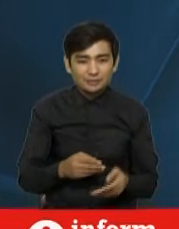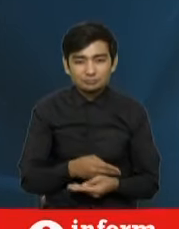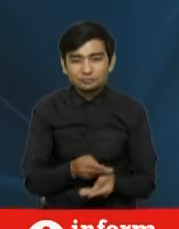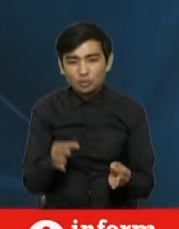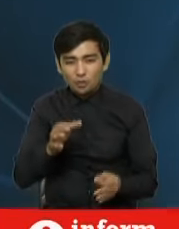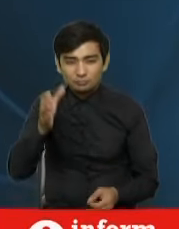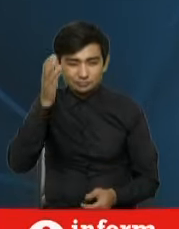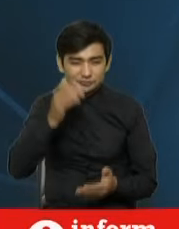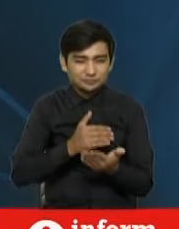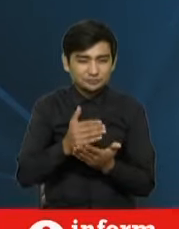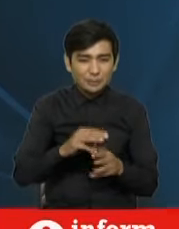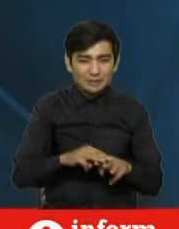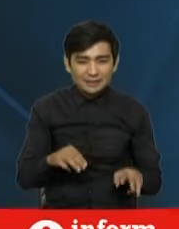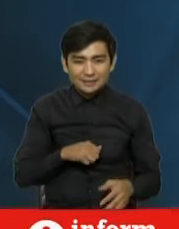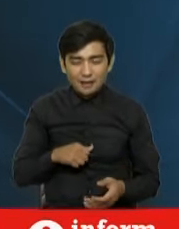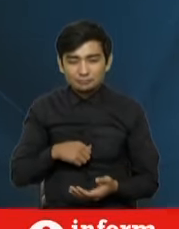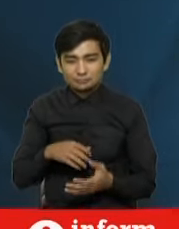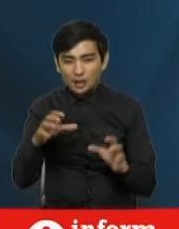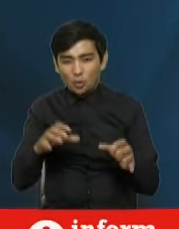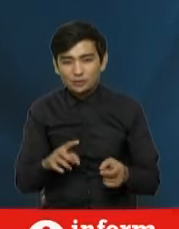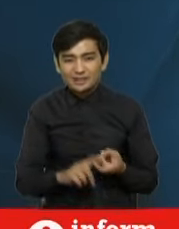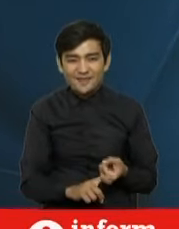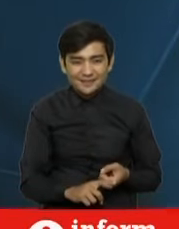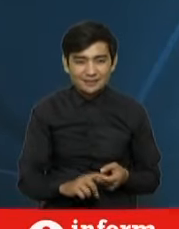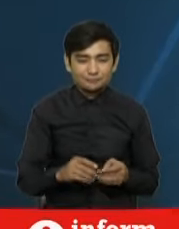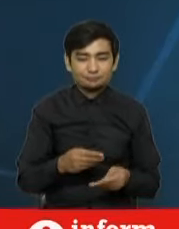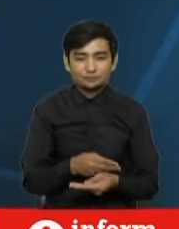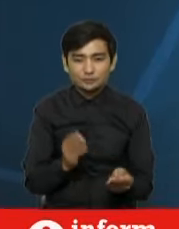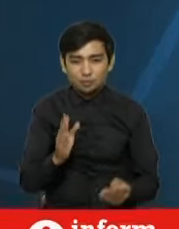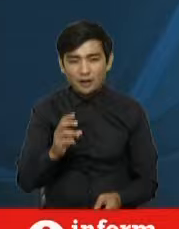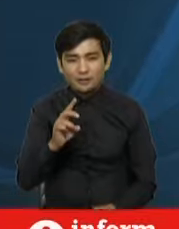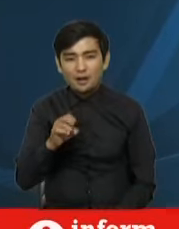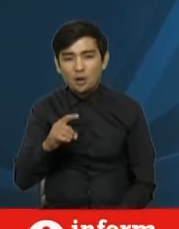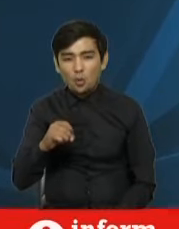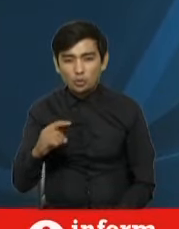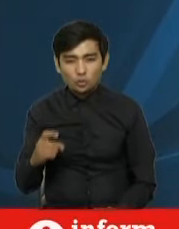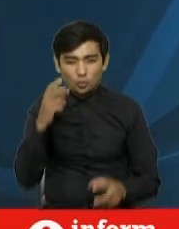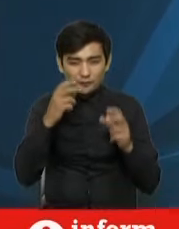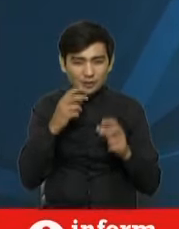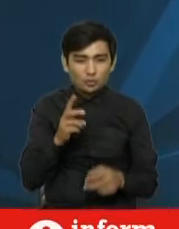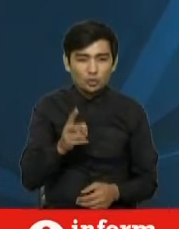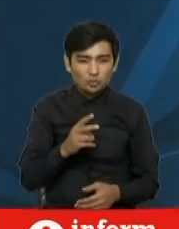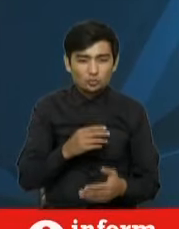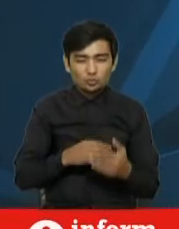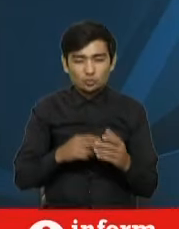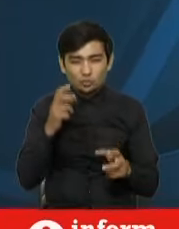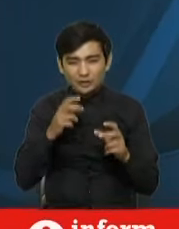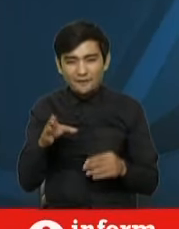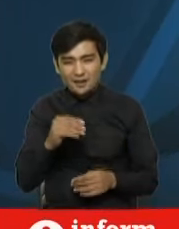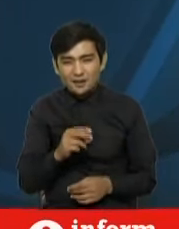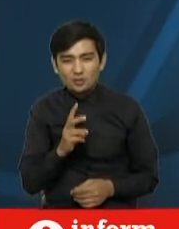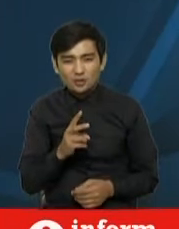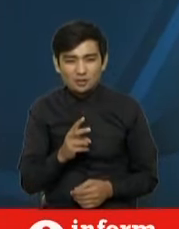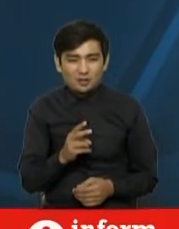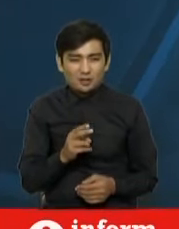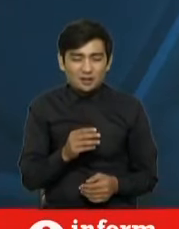ғылым және жоғары білім министрлігі бекіткен ережелерге сәйкес жүргізіледі. Оған Нархоз университетінің студенттер үйіне мұқтаж барлық білімгері өтініш бере алады.